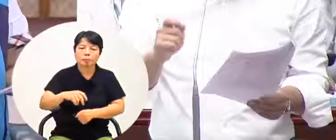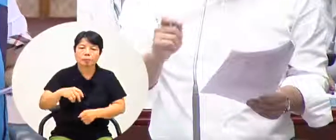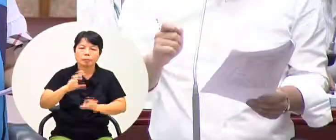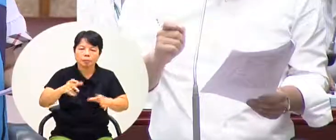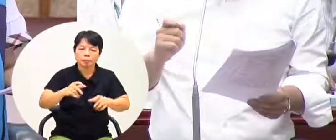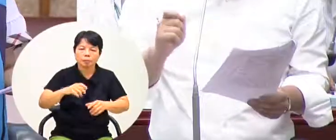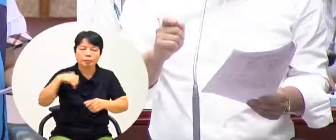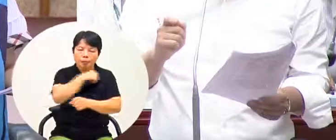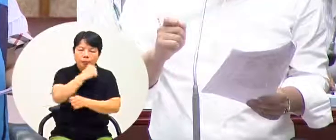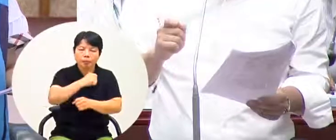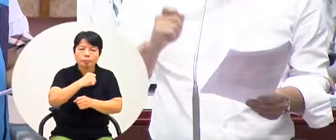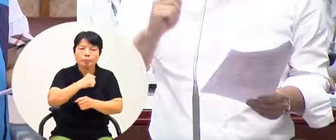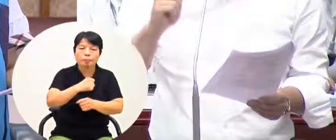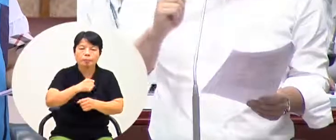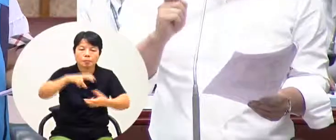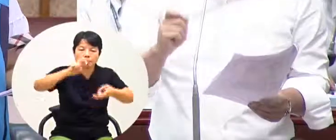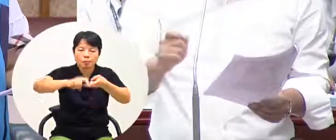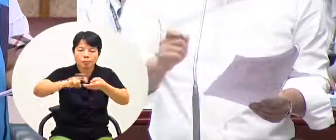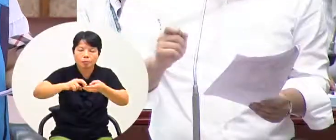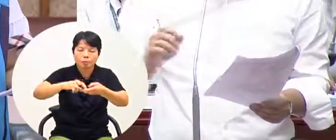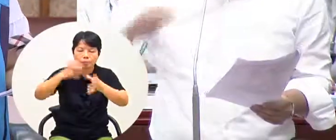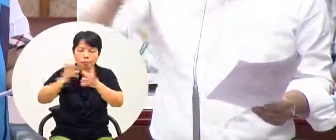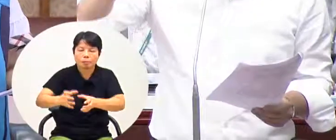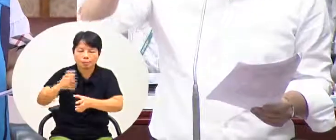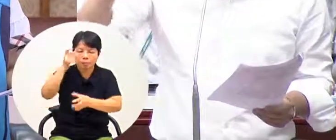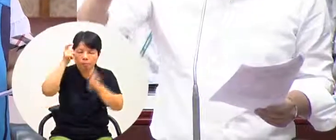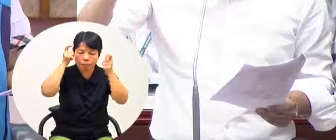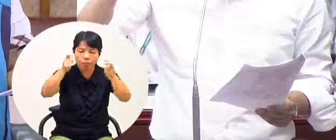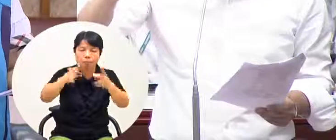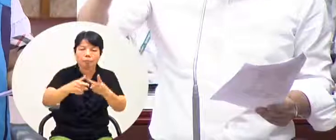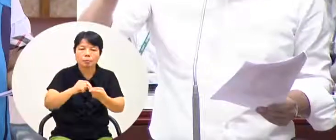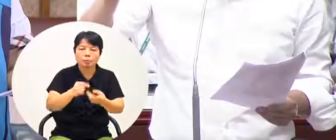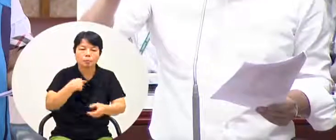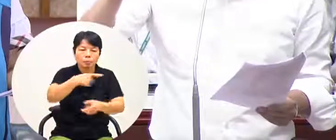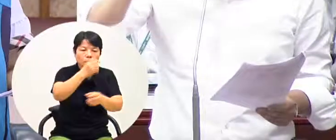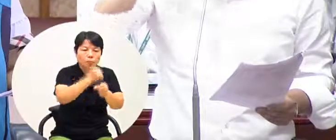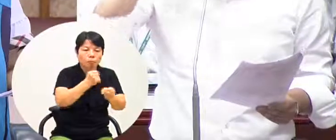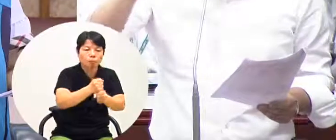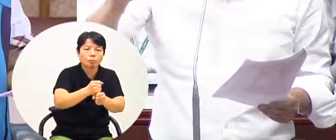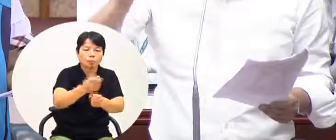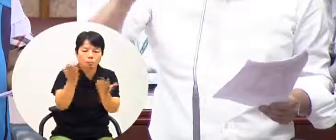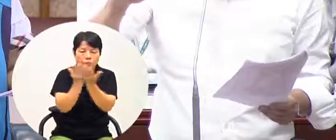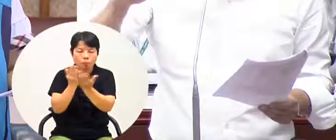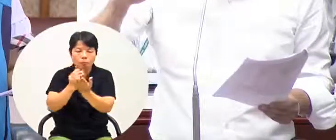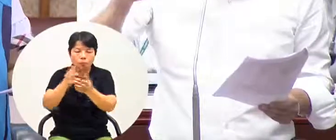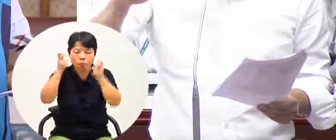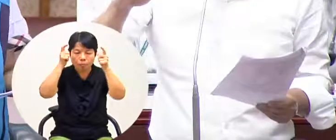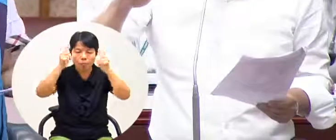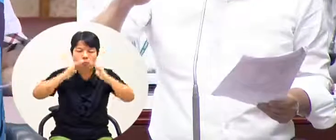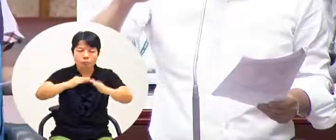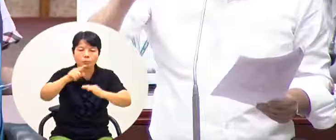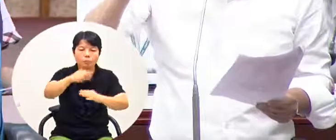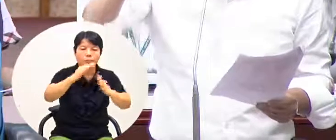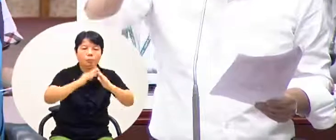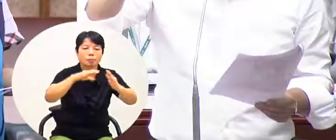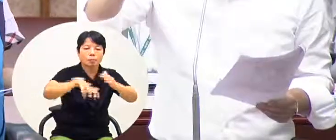在本市就学就业，而且他有住宅需求，那他的这种家庭年收入所得是